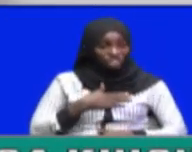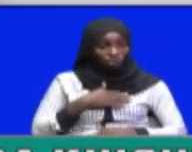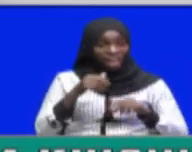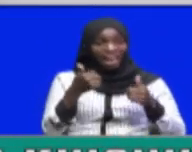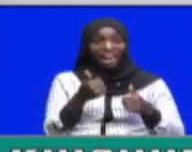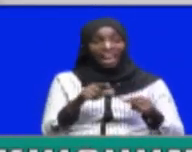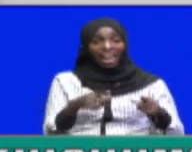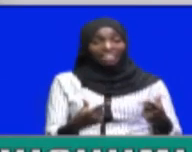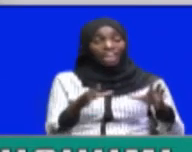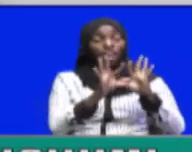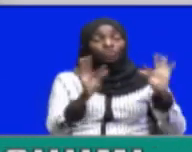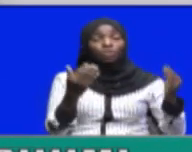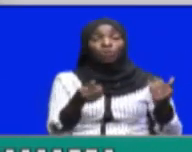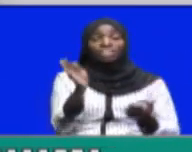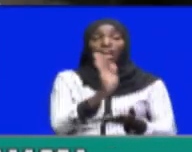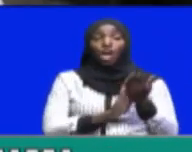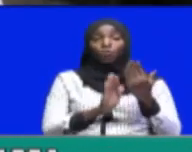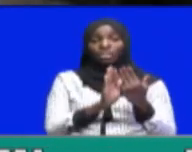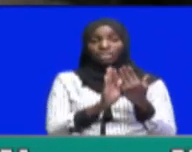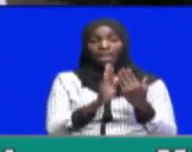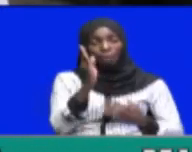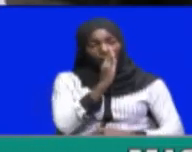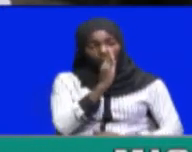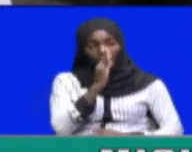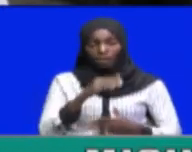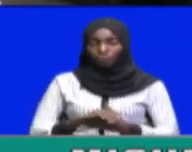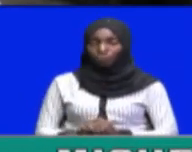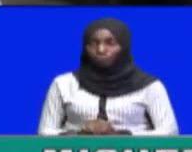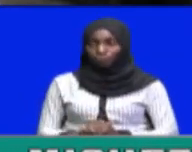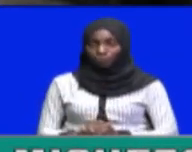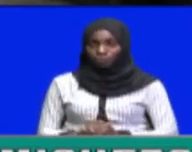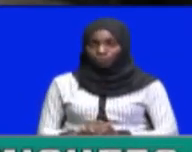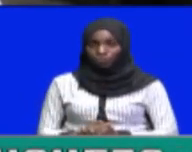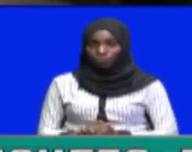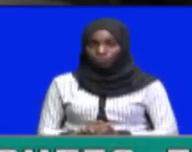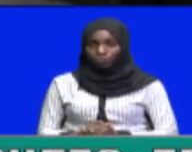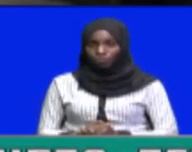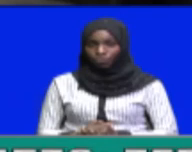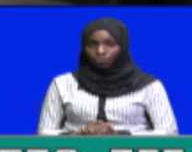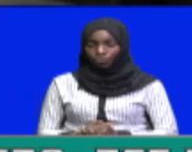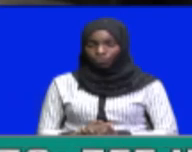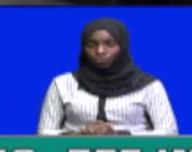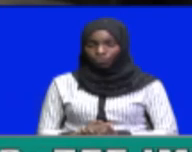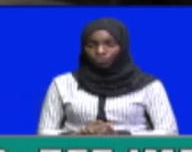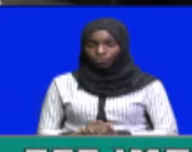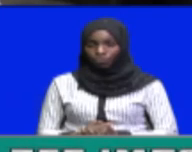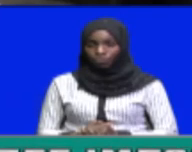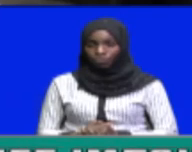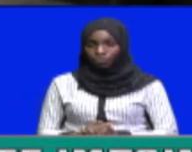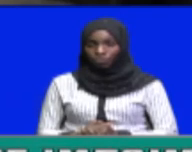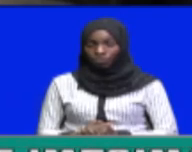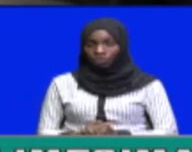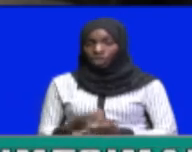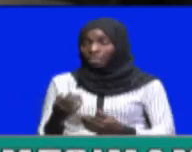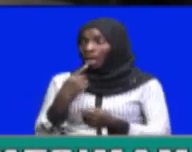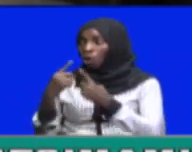na kujenga ufahamu kwa umma. Makuu kwa Zanzibar yamezungumzwa ni magrupu mawili mpaka matatu. Grupu la